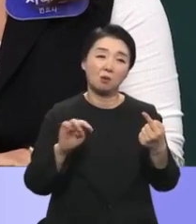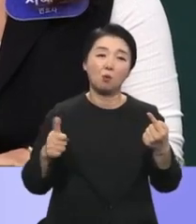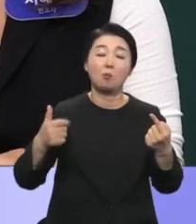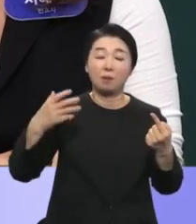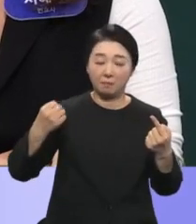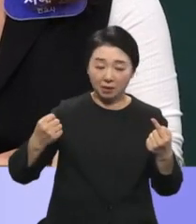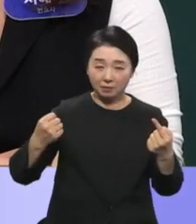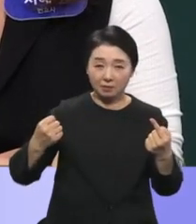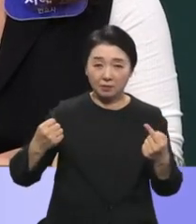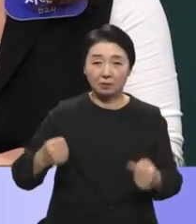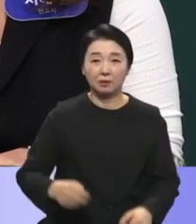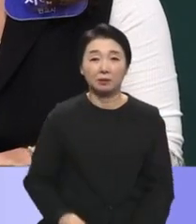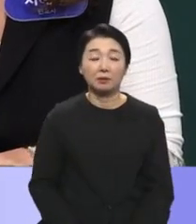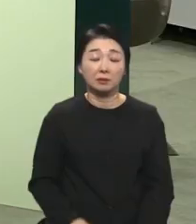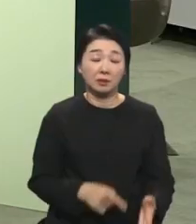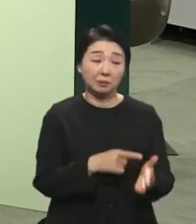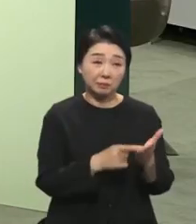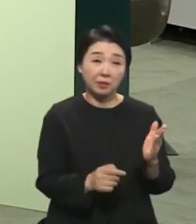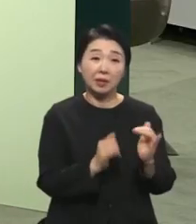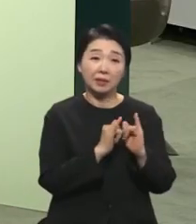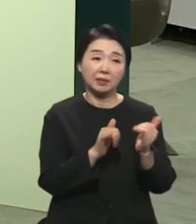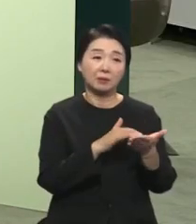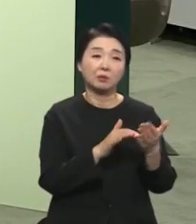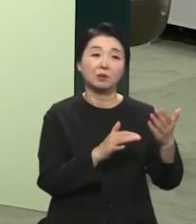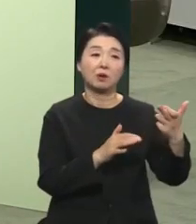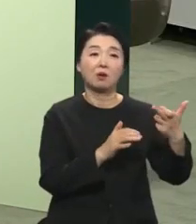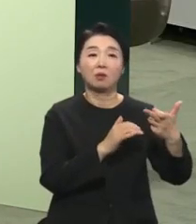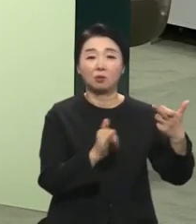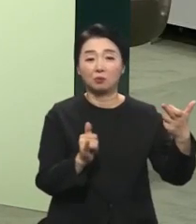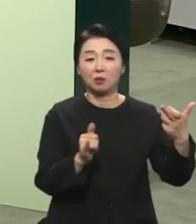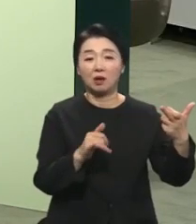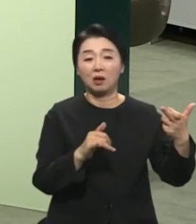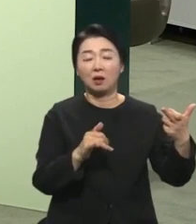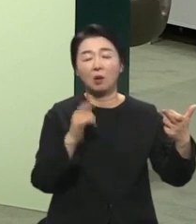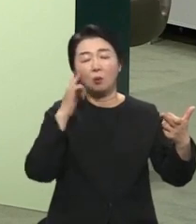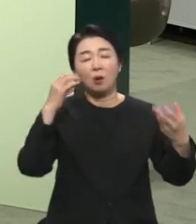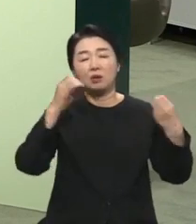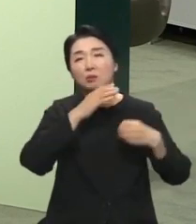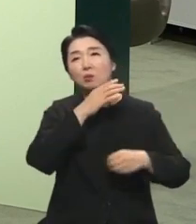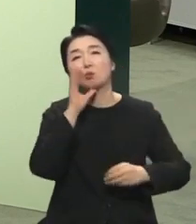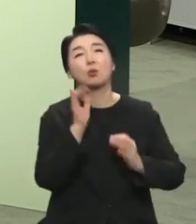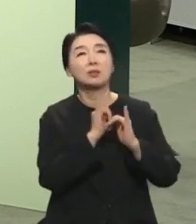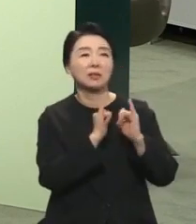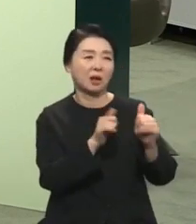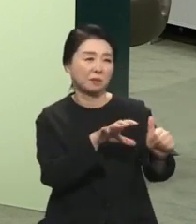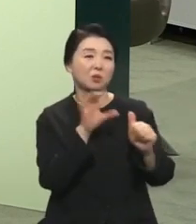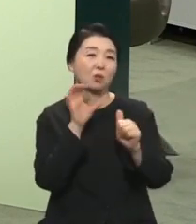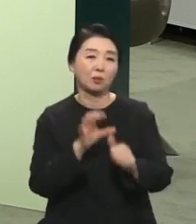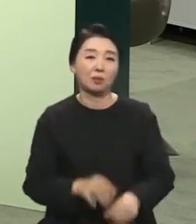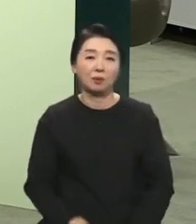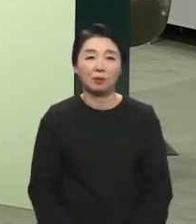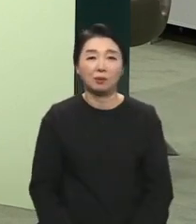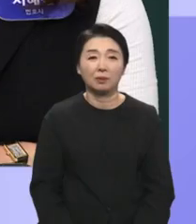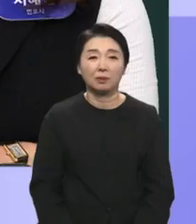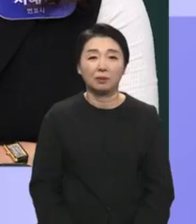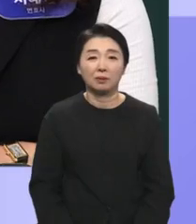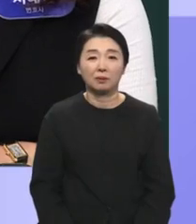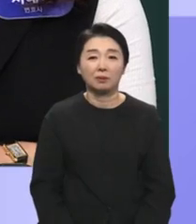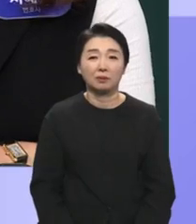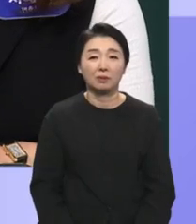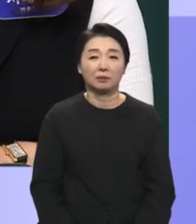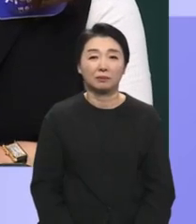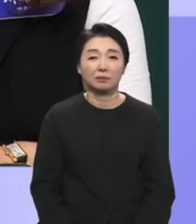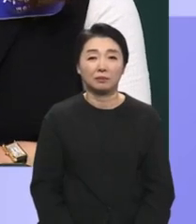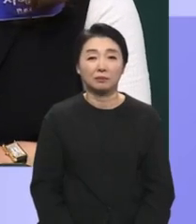기사님이 17명 일부로 고령의 택시 기사를 대상으로 삼았다고 하더라고요네 이제 보통은 저희가 이제